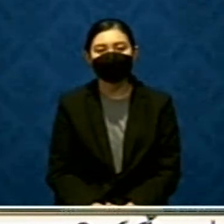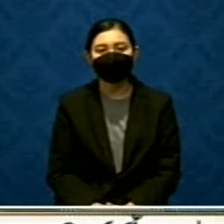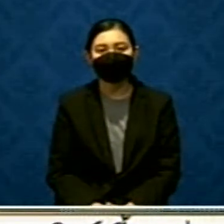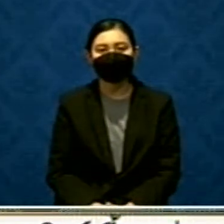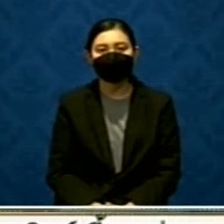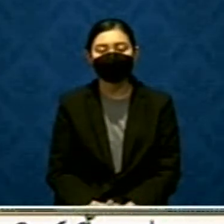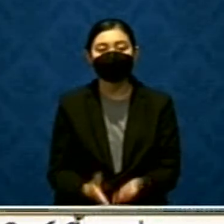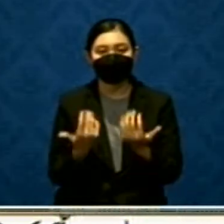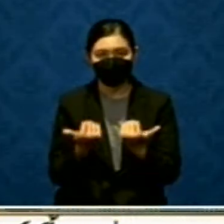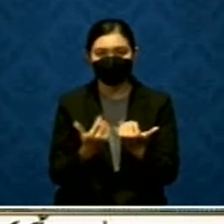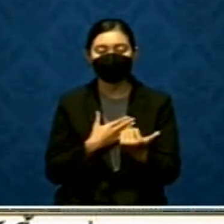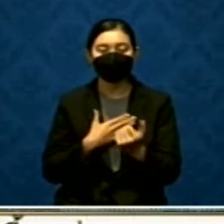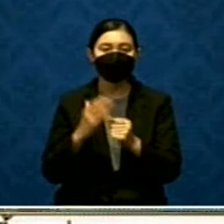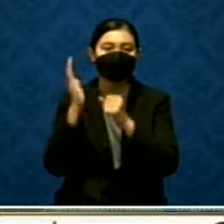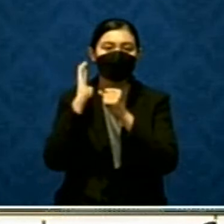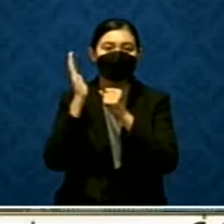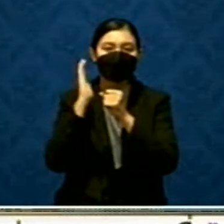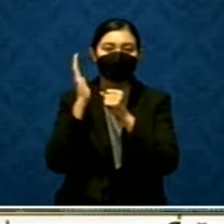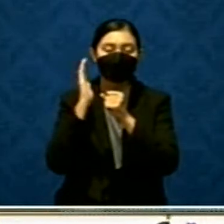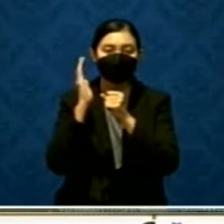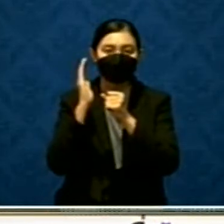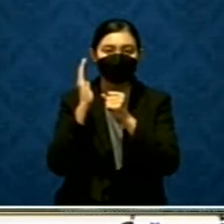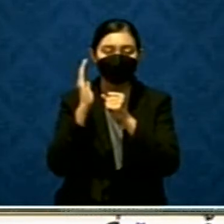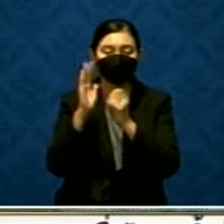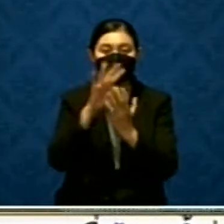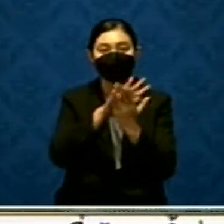จริงๆนะครับแผนแม่บท